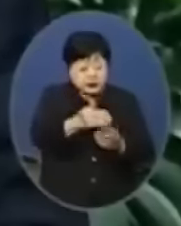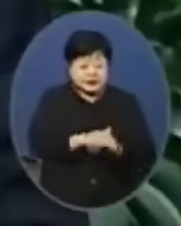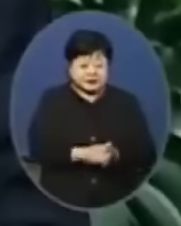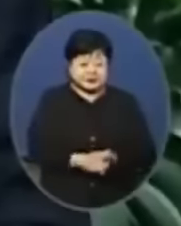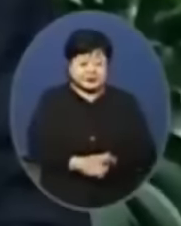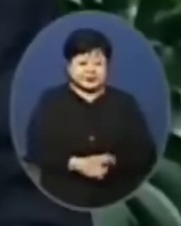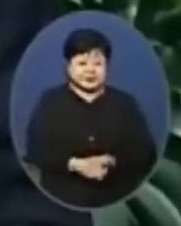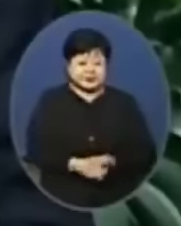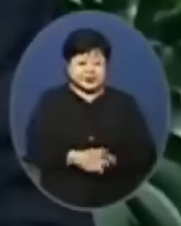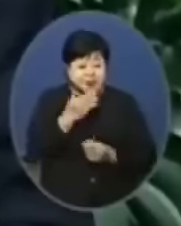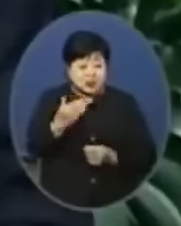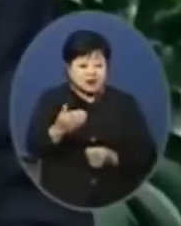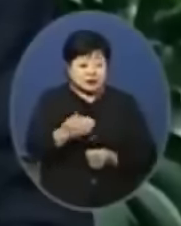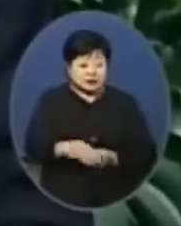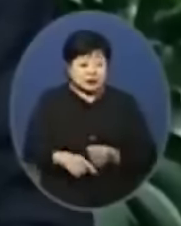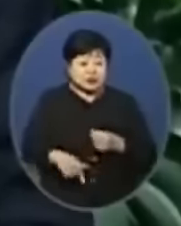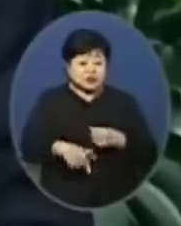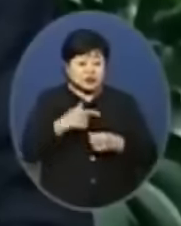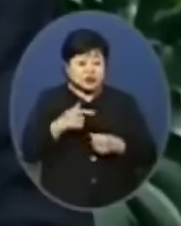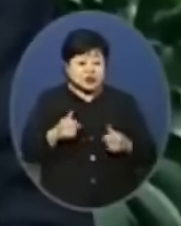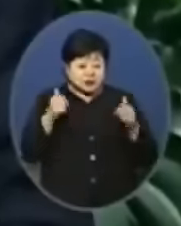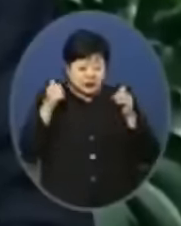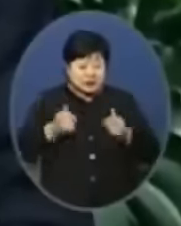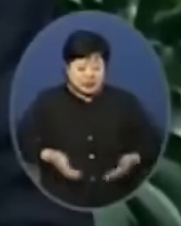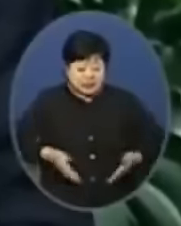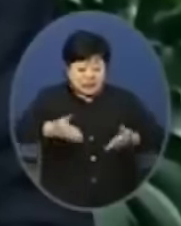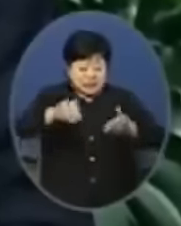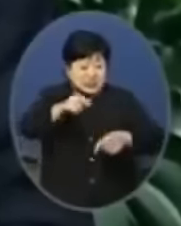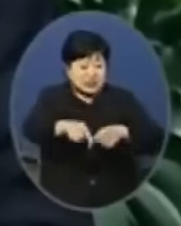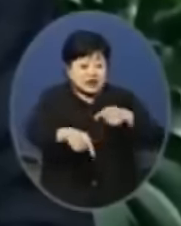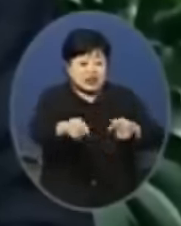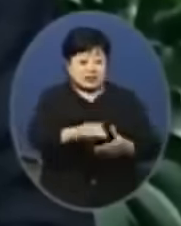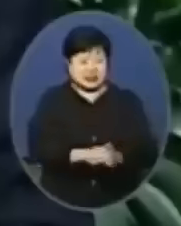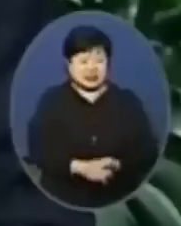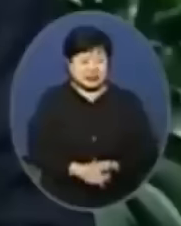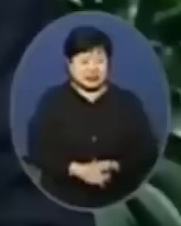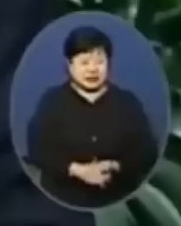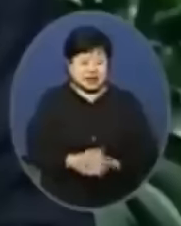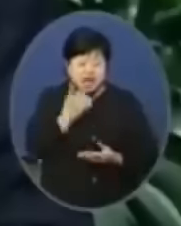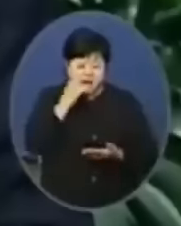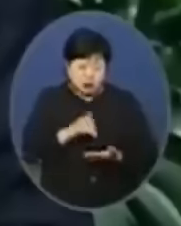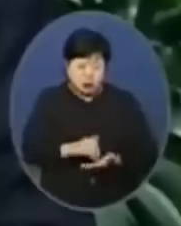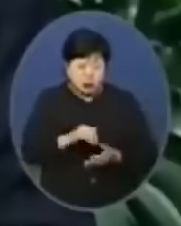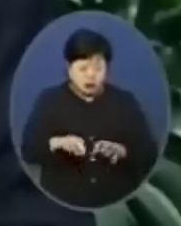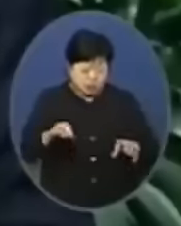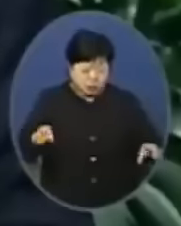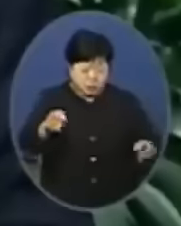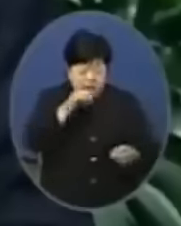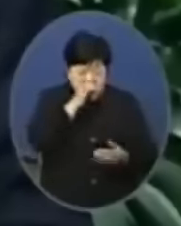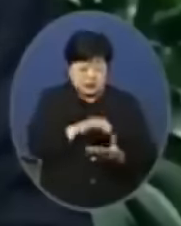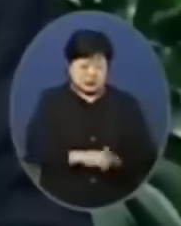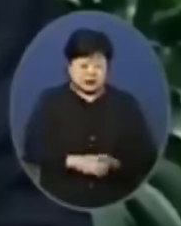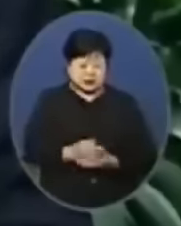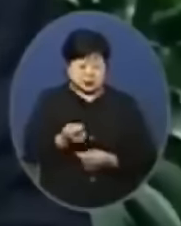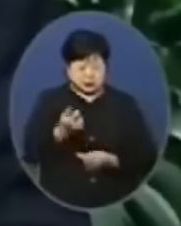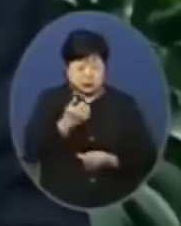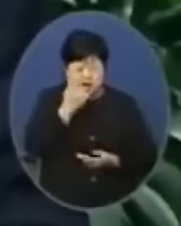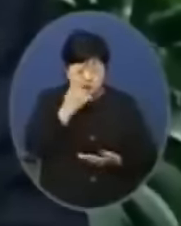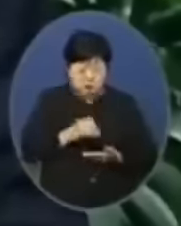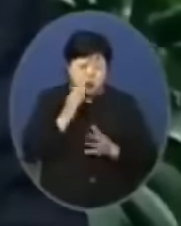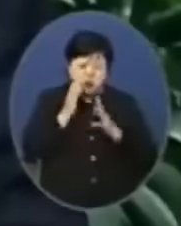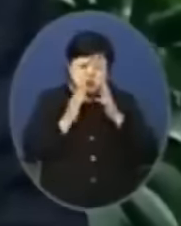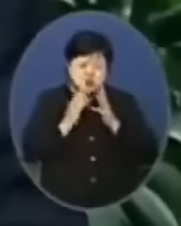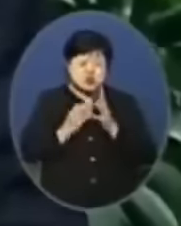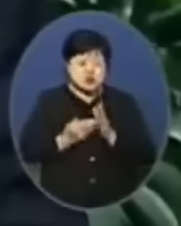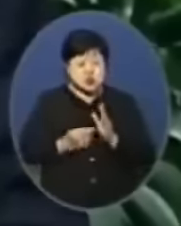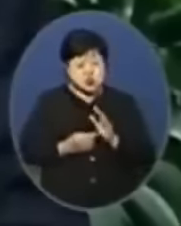것입니다. 여러분이 초등학교 다닐 때 길거리를 걸어가다가 보면 돌멩이들이 많이 있고 돌멩이 사이로 조그마한 풀이